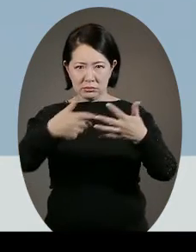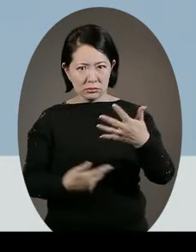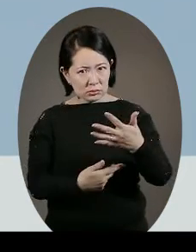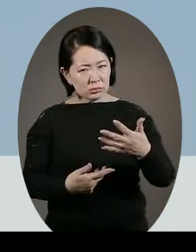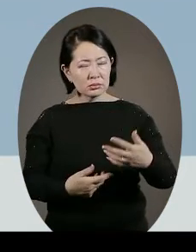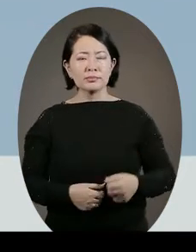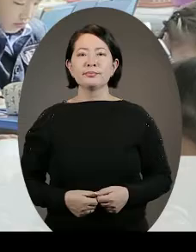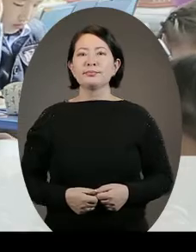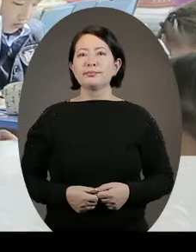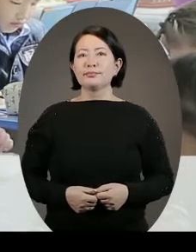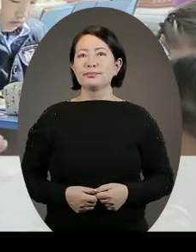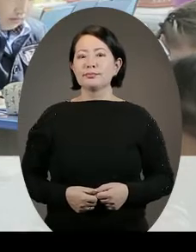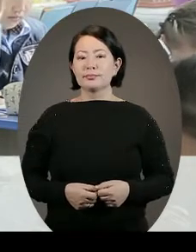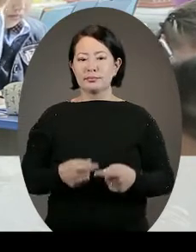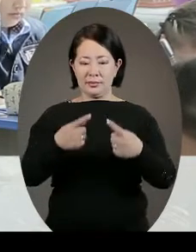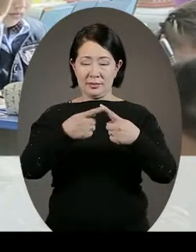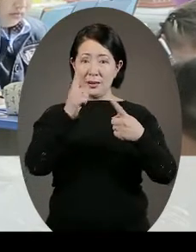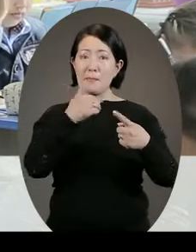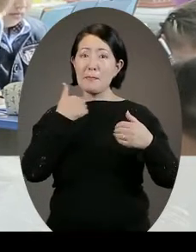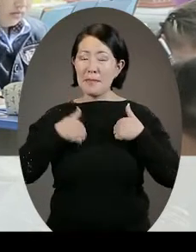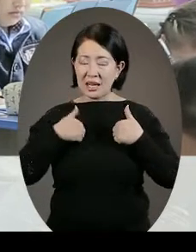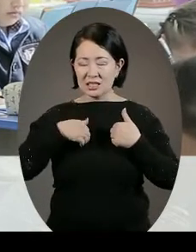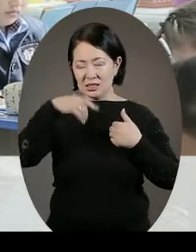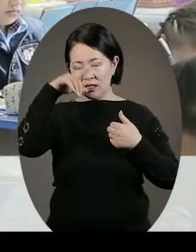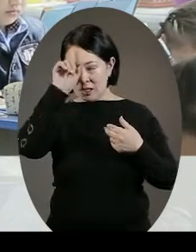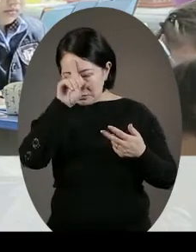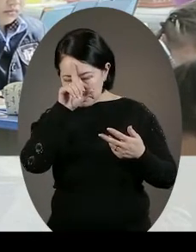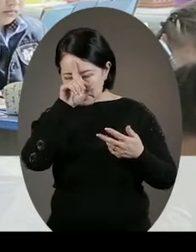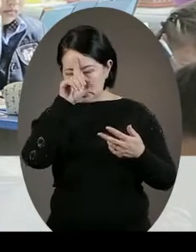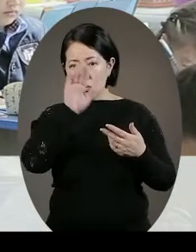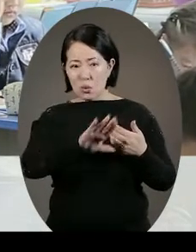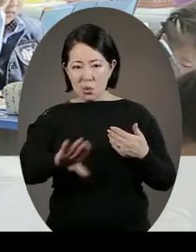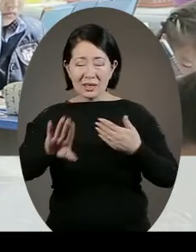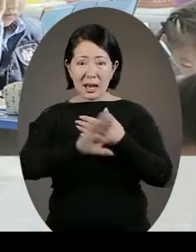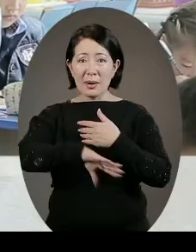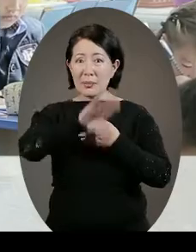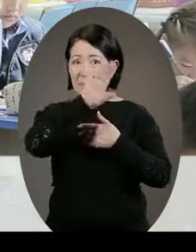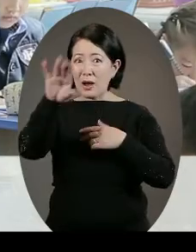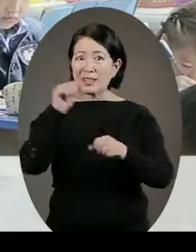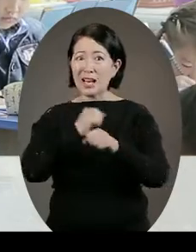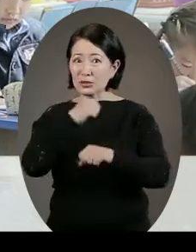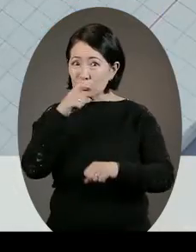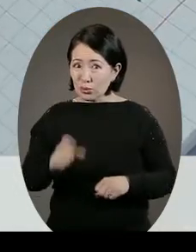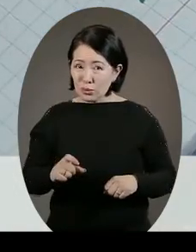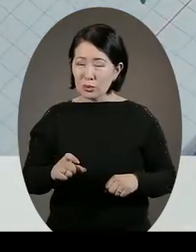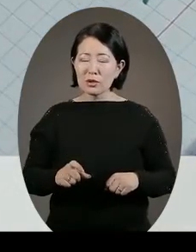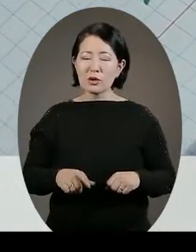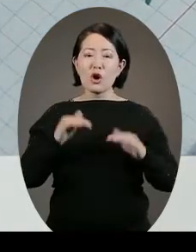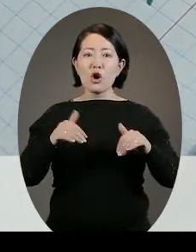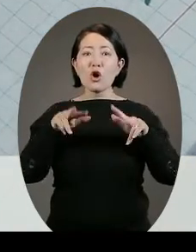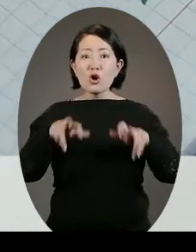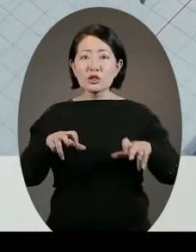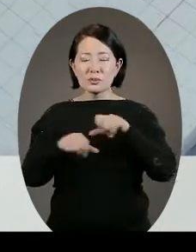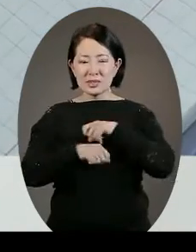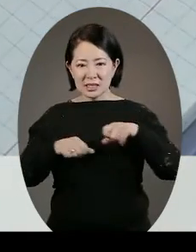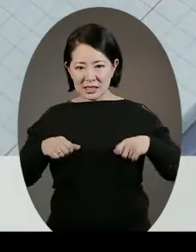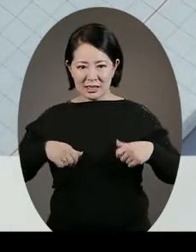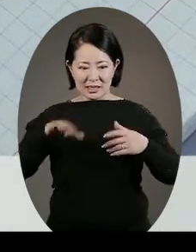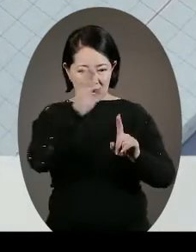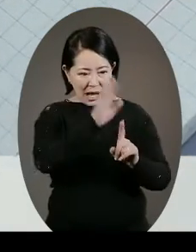хин бэ? Багш, эмч, хүүхэд хамгааллын байгууллагын ажилтан, хөгжлийн бэрхшээлтэй